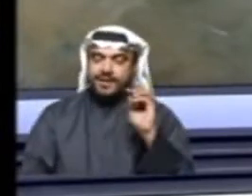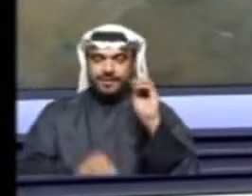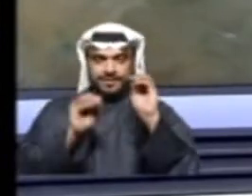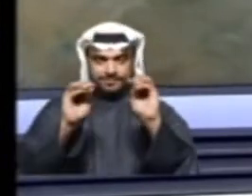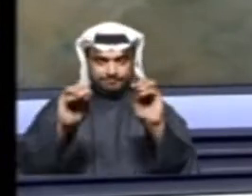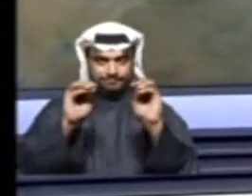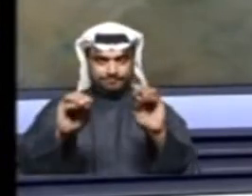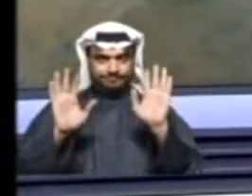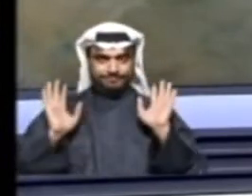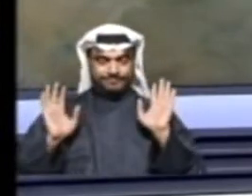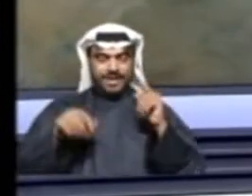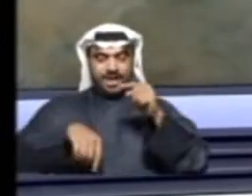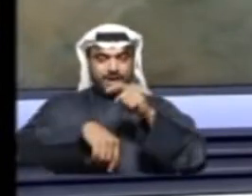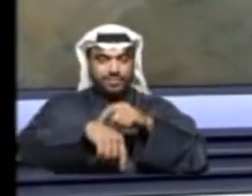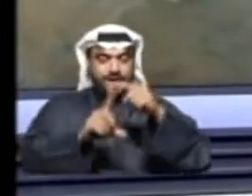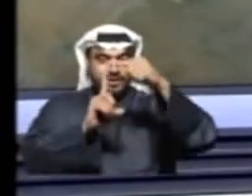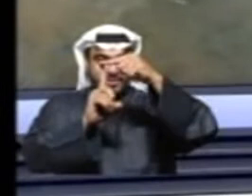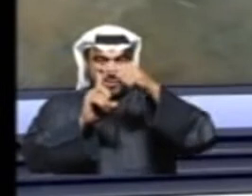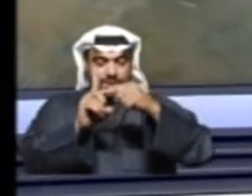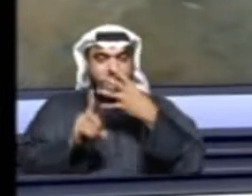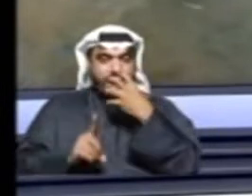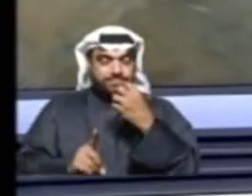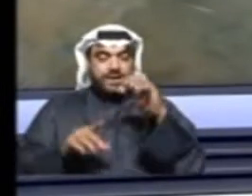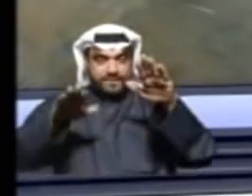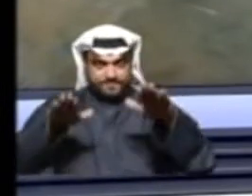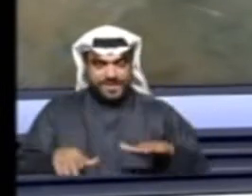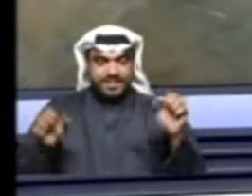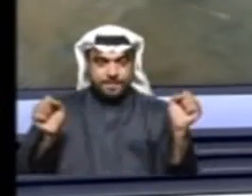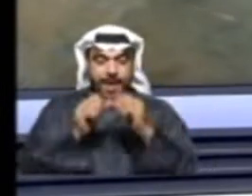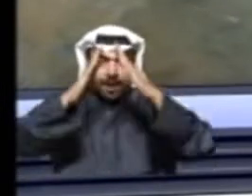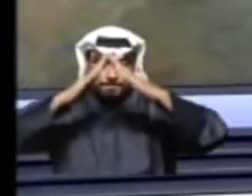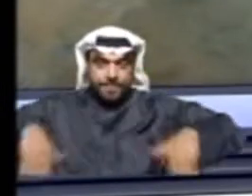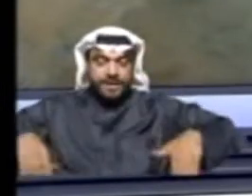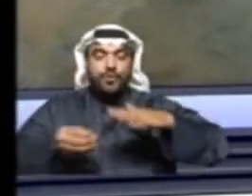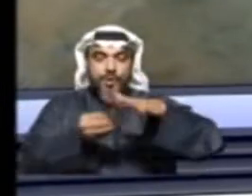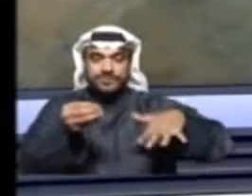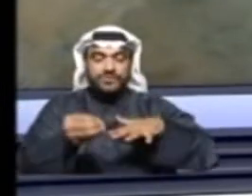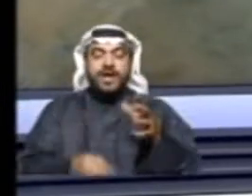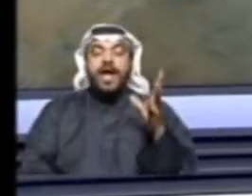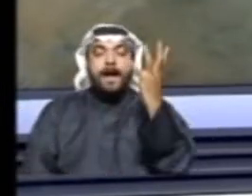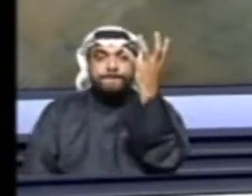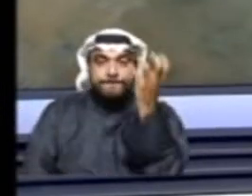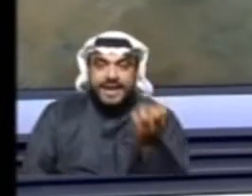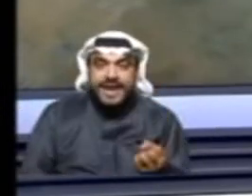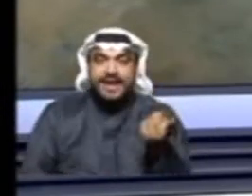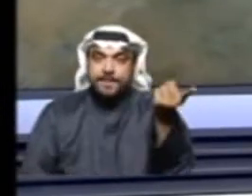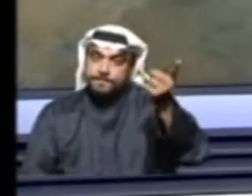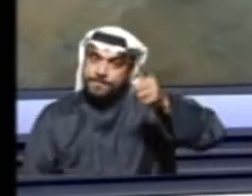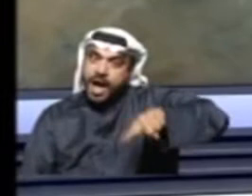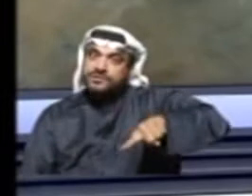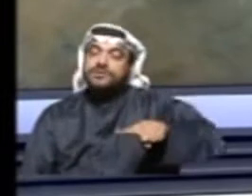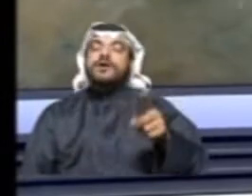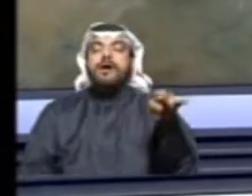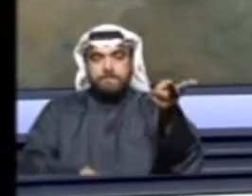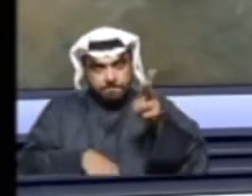إلى 19 و20 درجة مئوية على أغلب المناطق البرية وكذلك الجزر. مساء يوم الغد ترجع الأجواء باردة